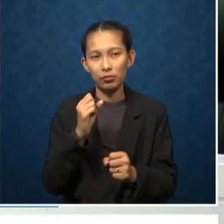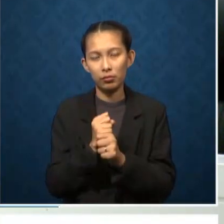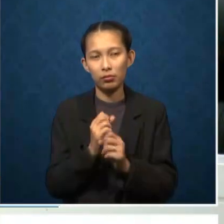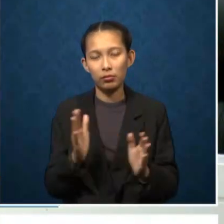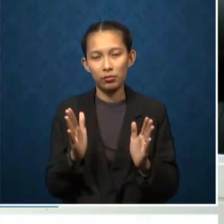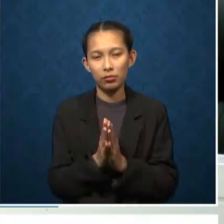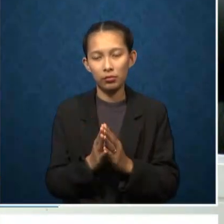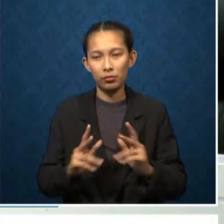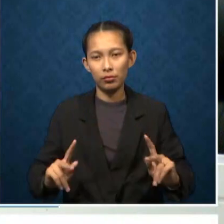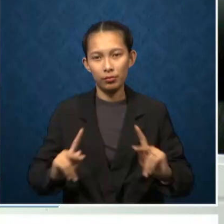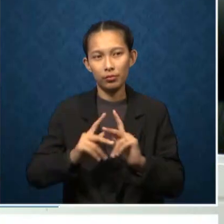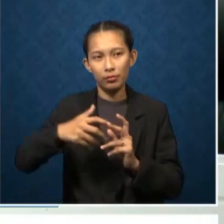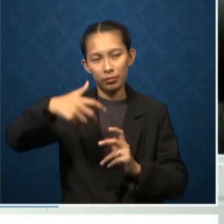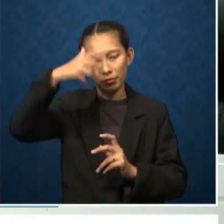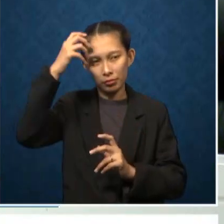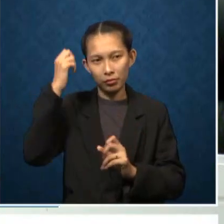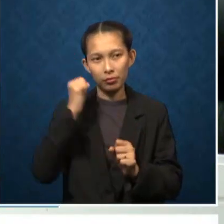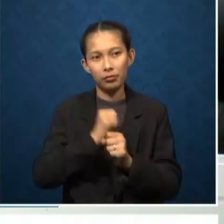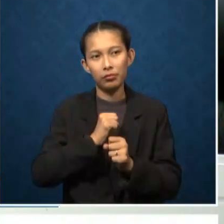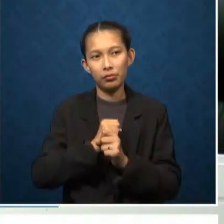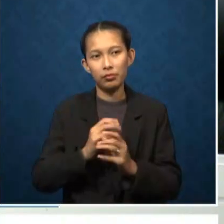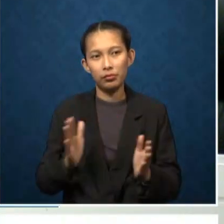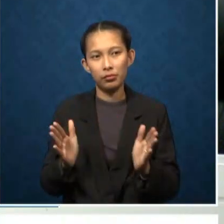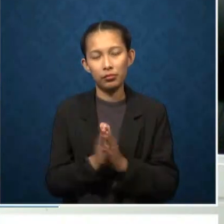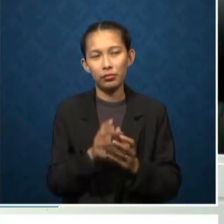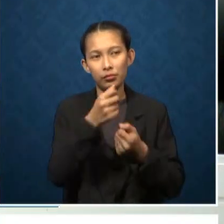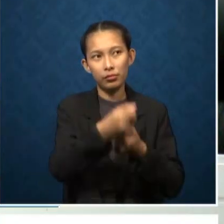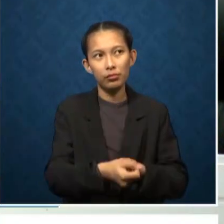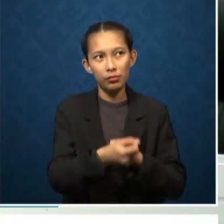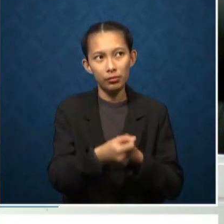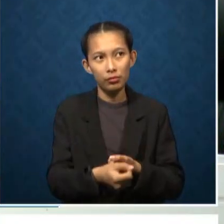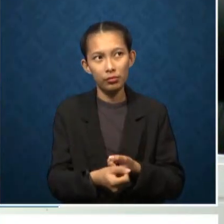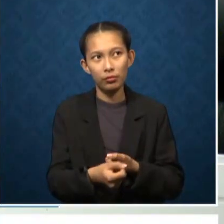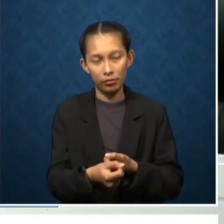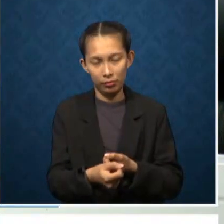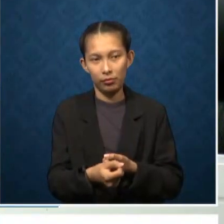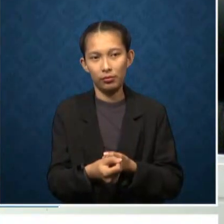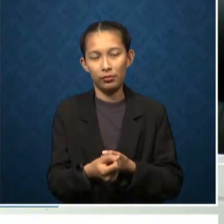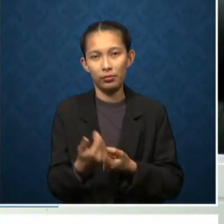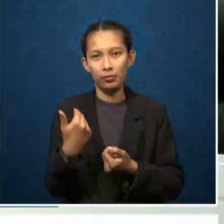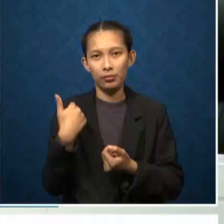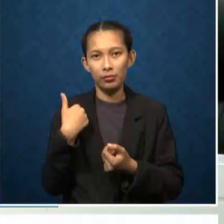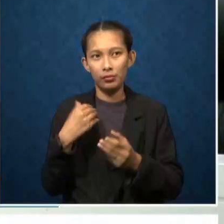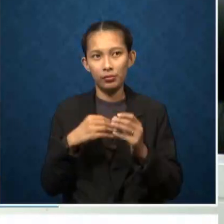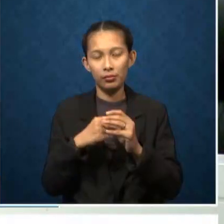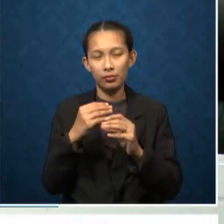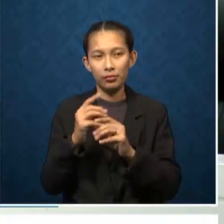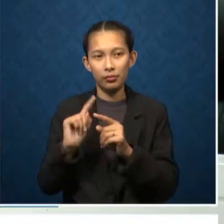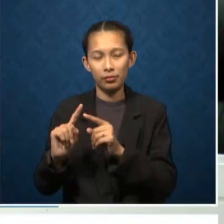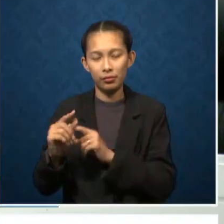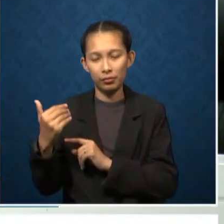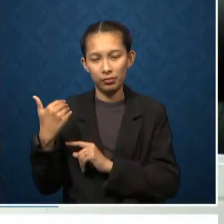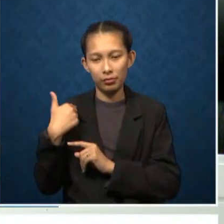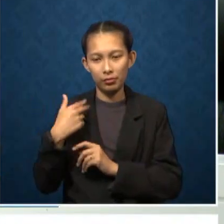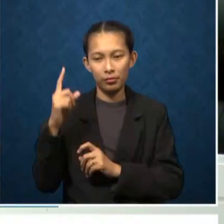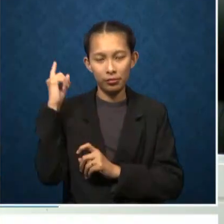ไทยใน4ประเด็นนโยบายนะคะไม่ว่าจะเป็นด้านการเกษตรด้วยโมเดล BCG นะคะเรื่องของการพัฒนาเรื่องการท่องเที่ยวนะคะการบริห